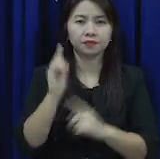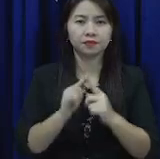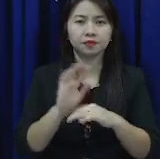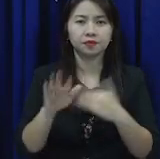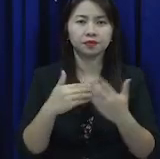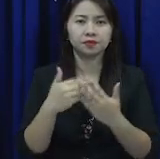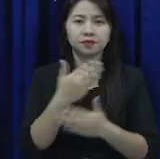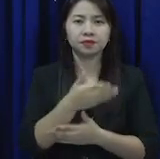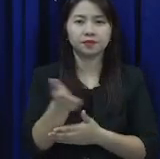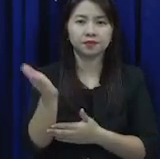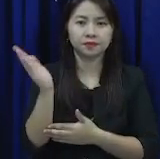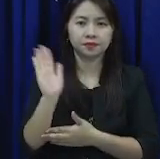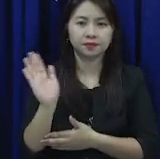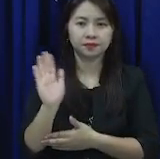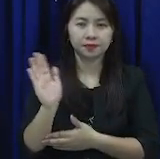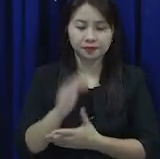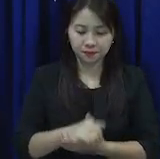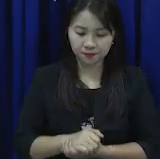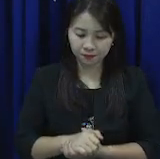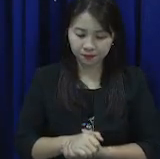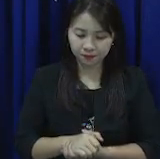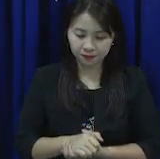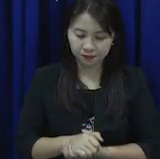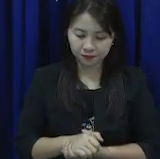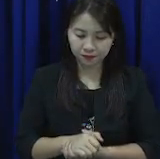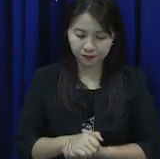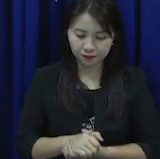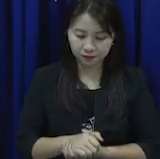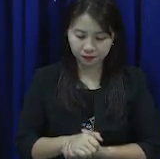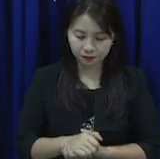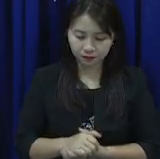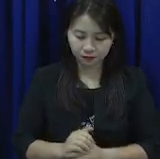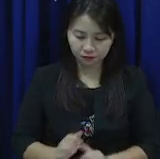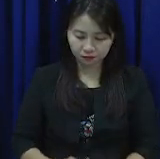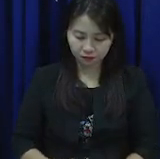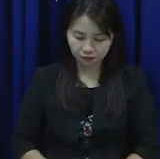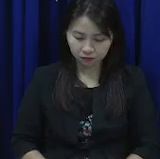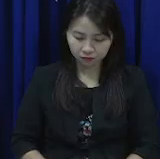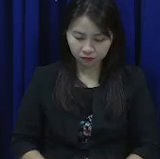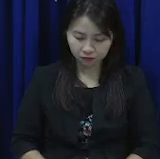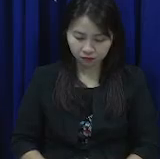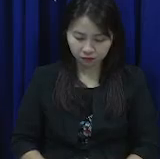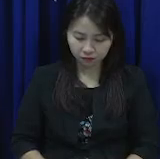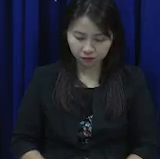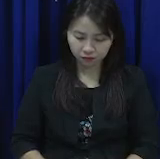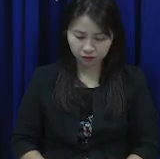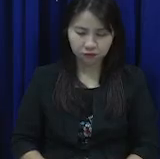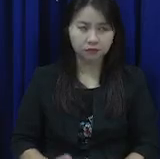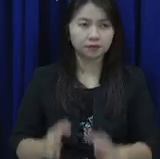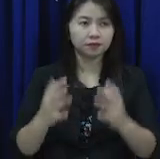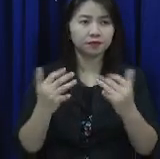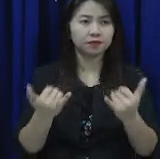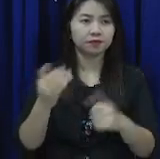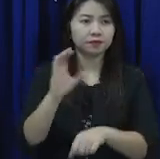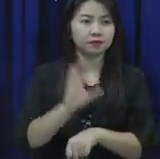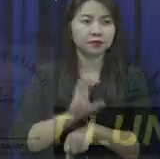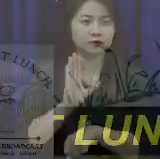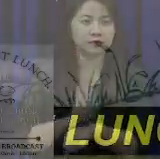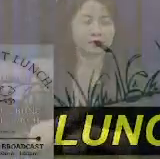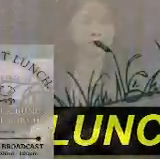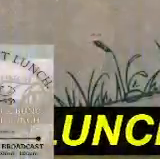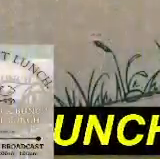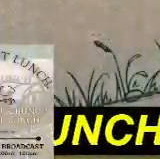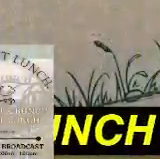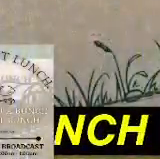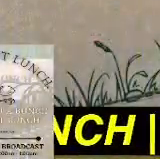and also Ah ito ito ito yan shoutout sa lahat ng mga cbba alumnay aan sa lahat ng mga